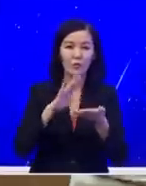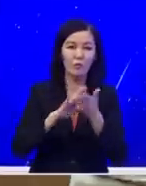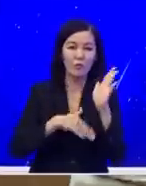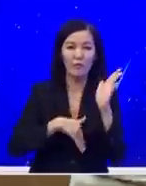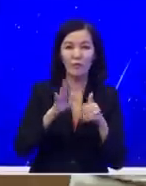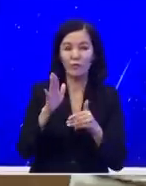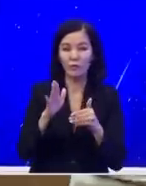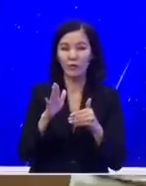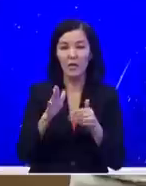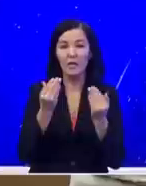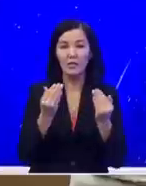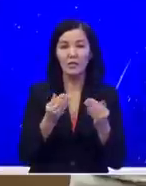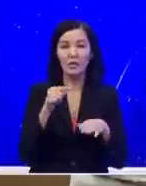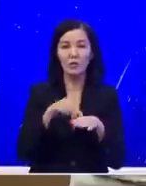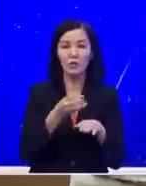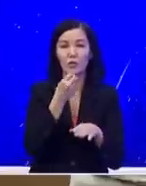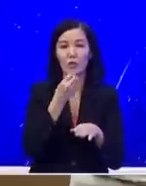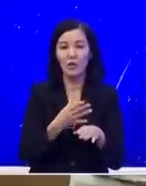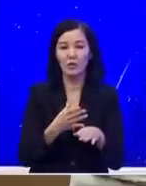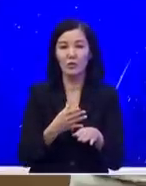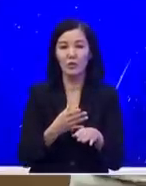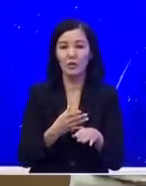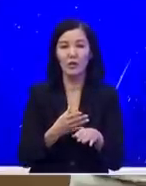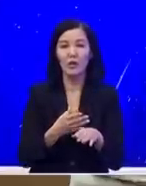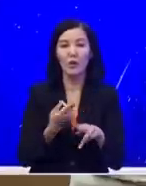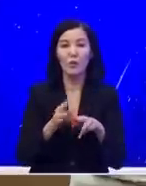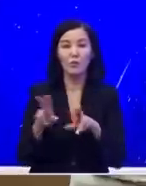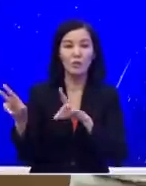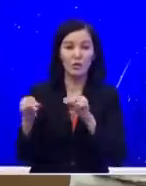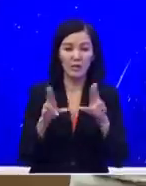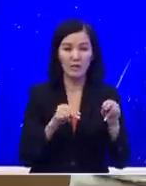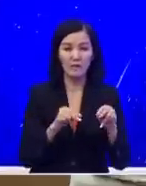нашего комфорта. Сейчас я чувствую себя гораздо лучше. Я очень счастлива, что все